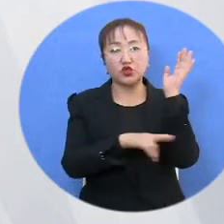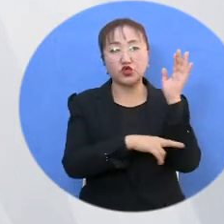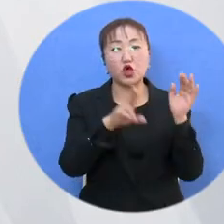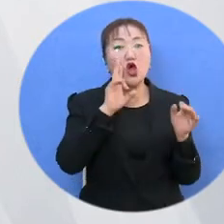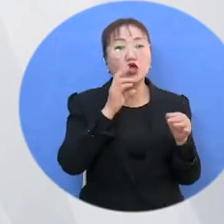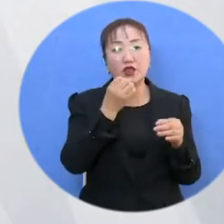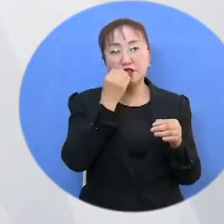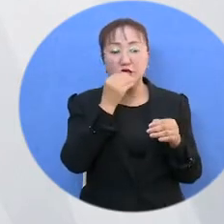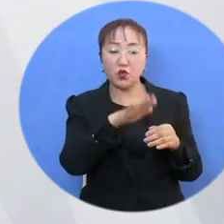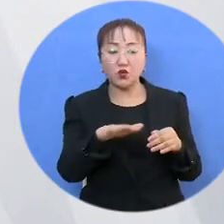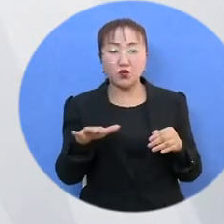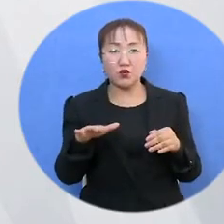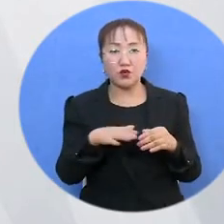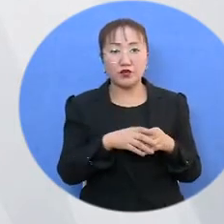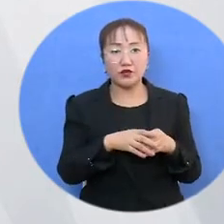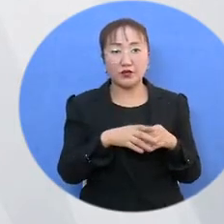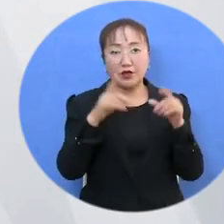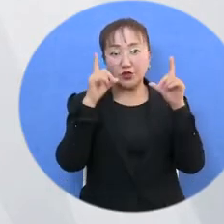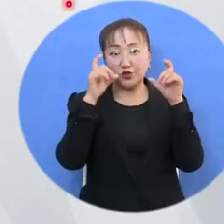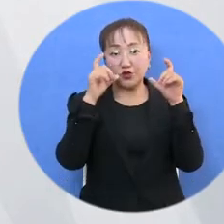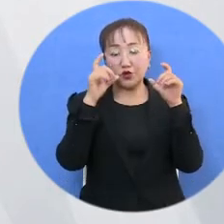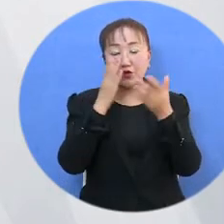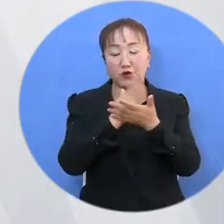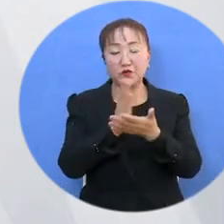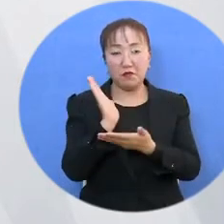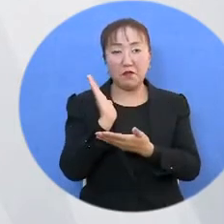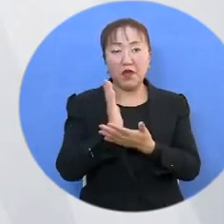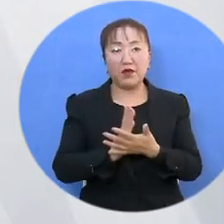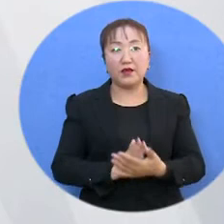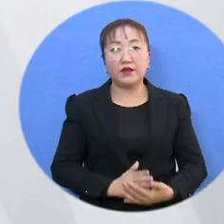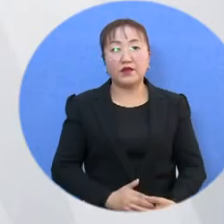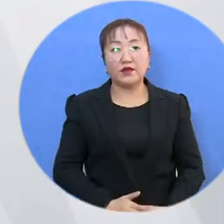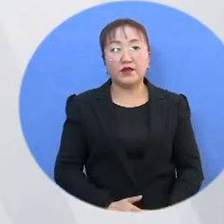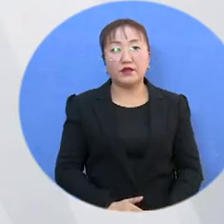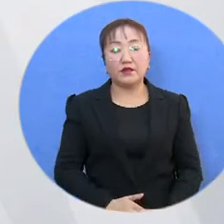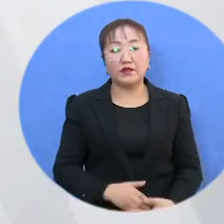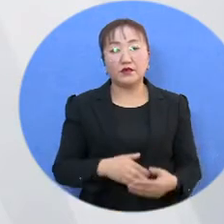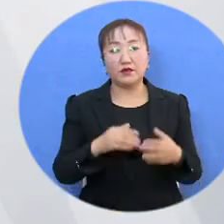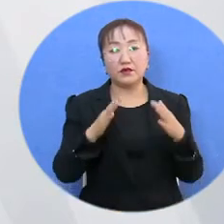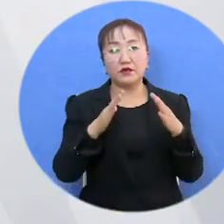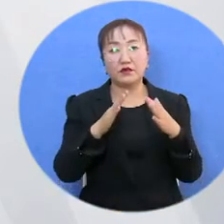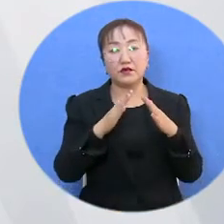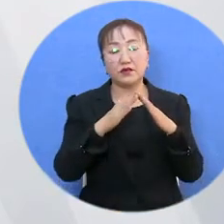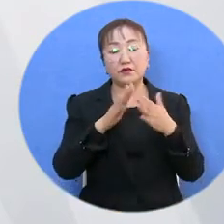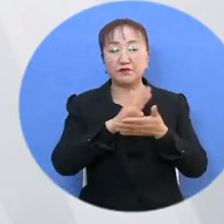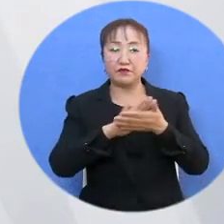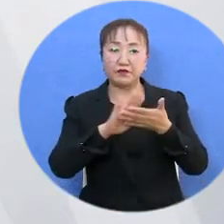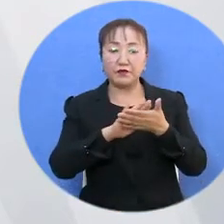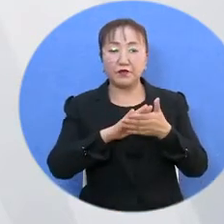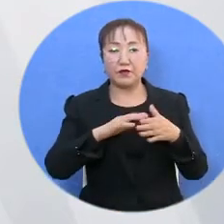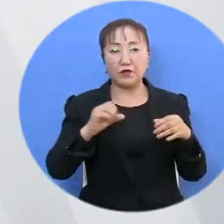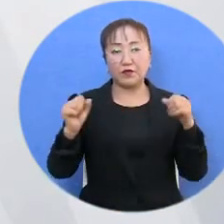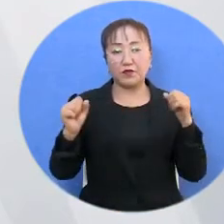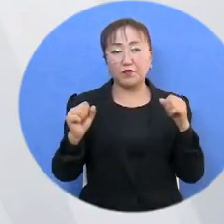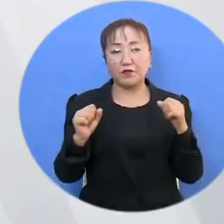байгаа хүүхэд, за дасгал хөдөлгөөн хийж байгаа хүүхэд, цэвэрлэгээ буюу биеийн хөдөлмөр хийж байгаа хүүхэд байна. За